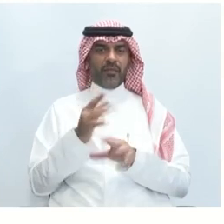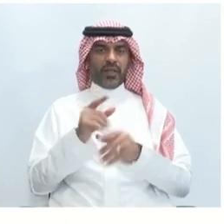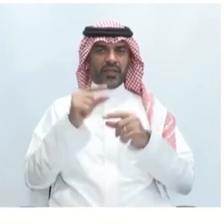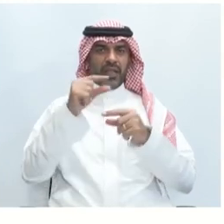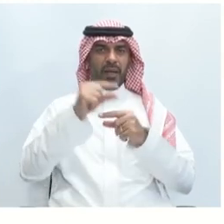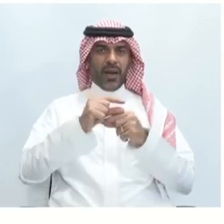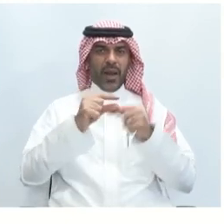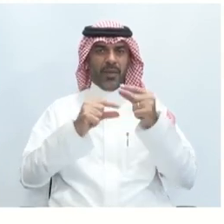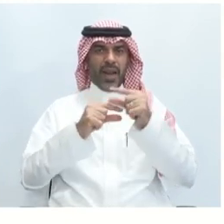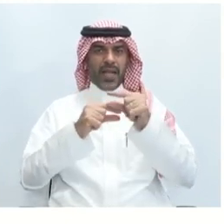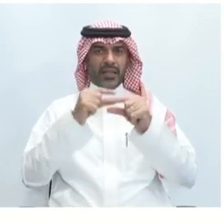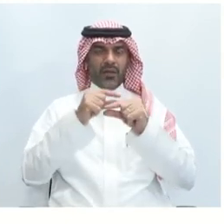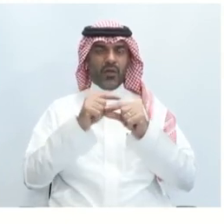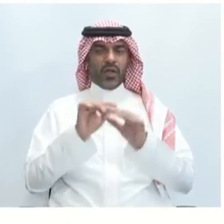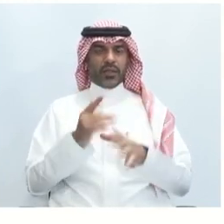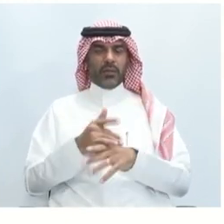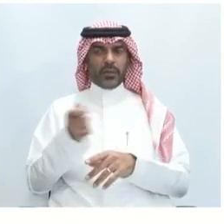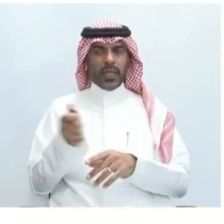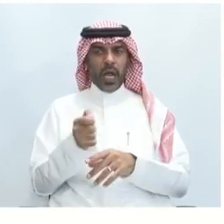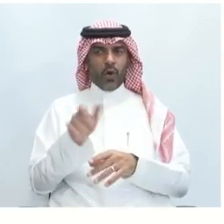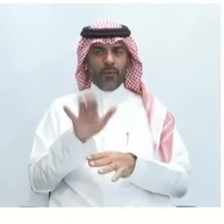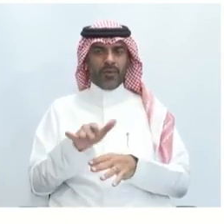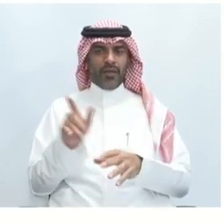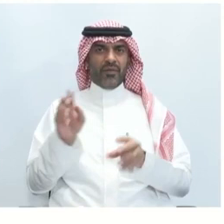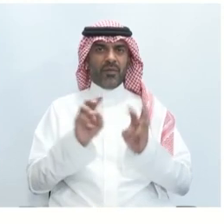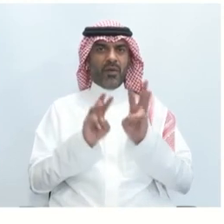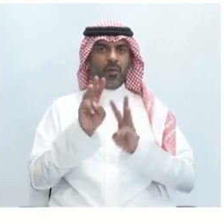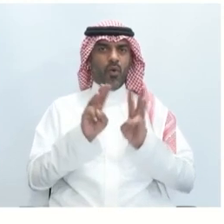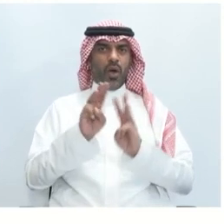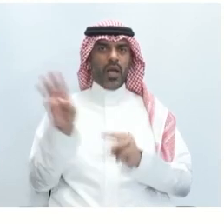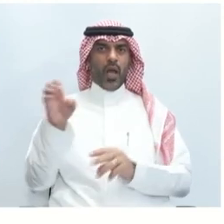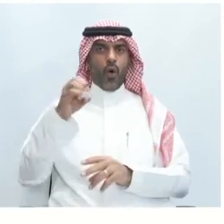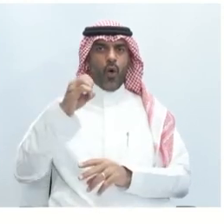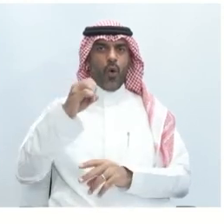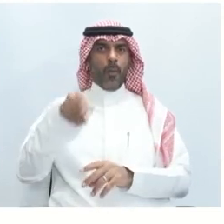بحركه الروبوت في بيئه اوبن روبرت البرمجيه